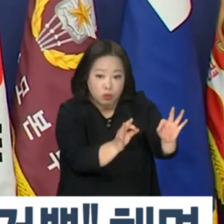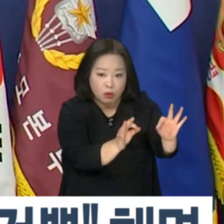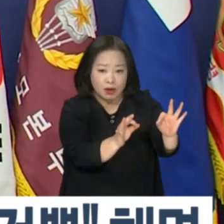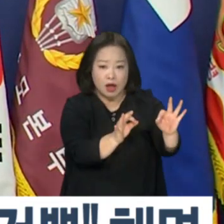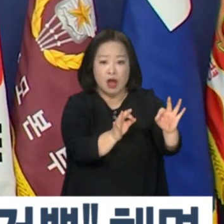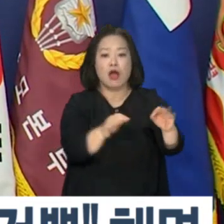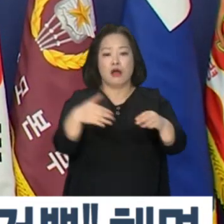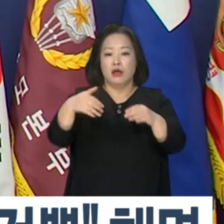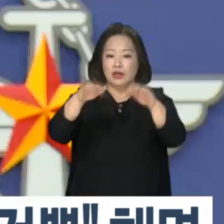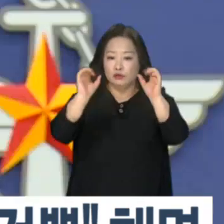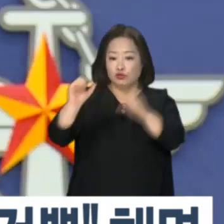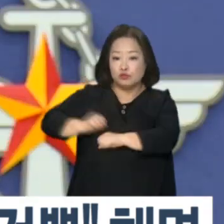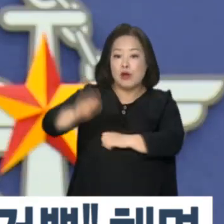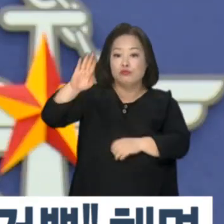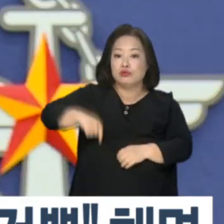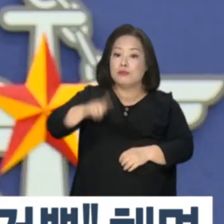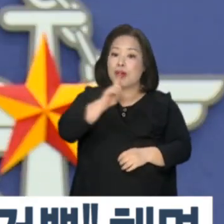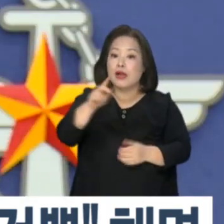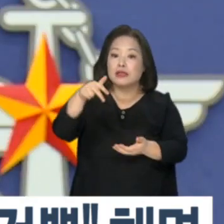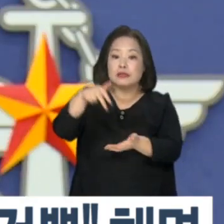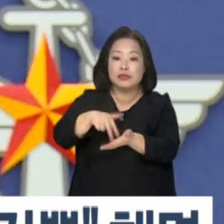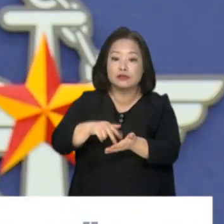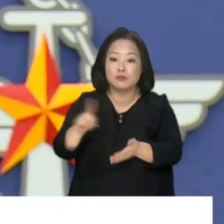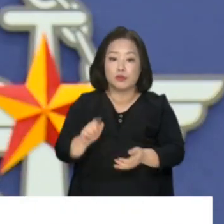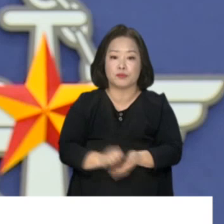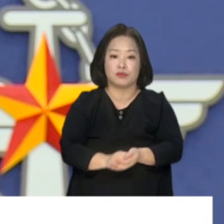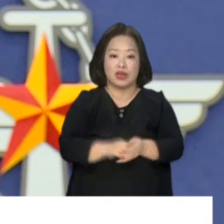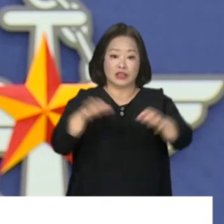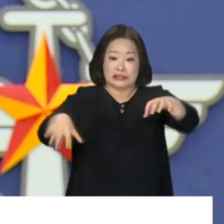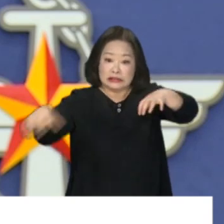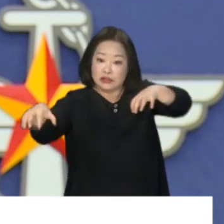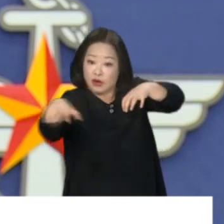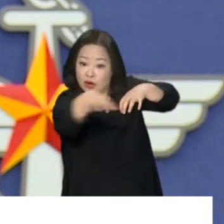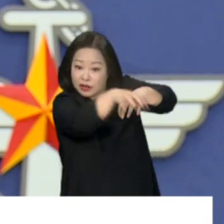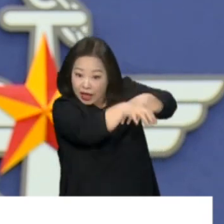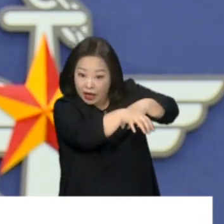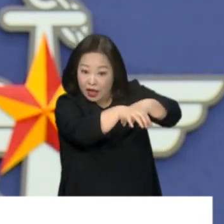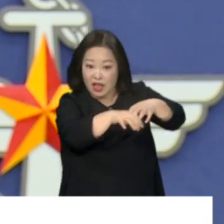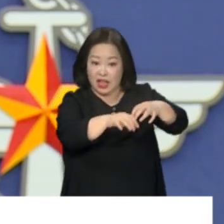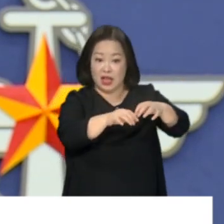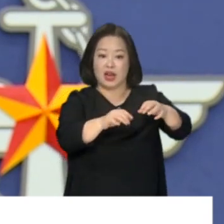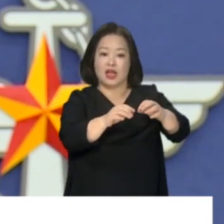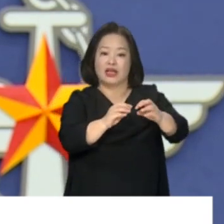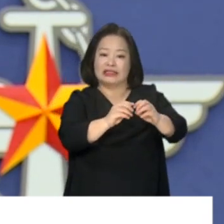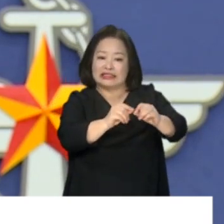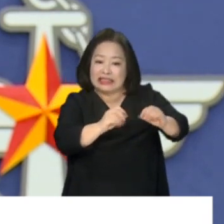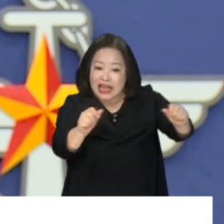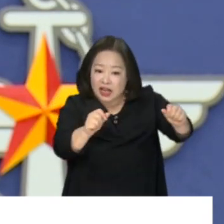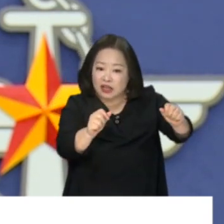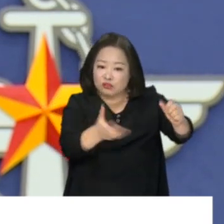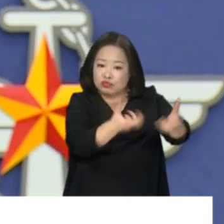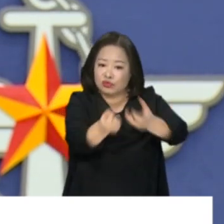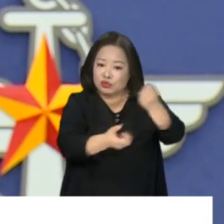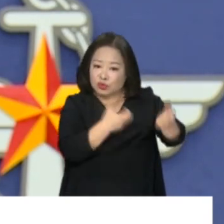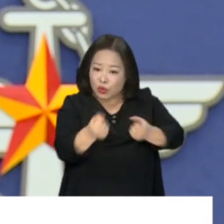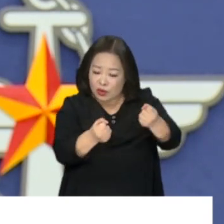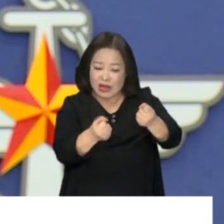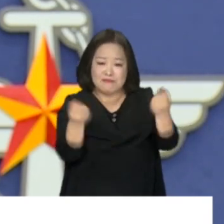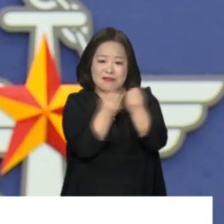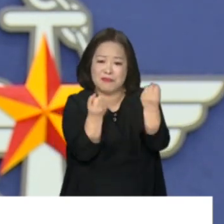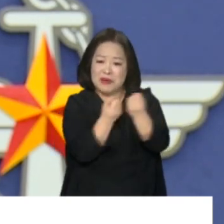변명을 내놨습니다 주변 국가들이 뭐 영토에 대해서 여러 가지 주장을 하고 있다 하는 얘기를 하는 것이지 우리